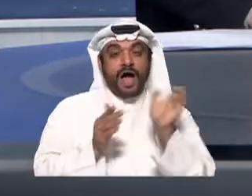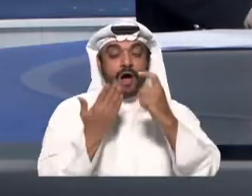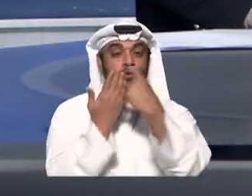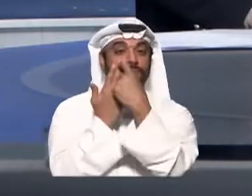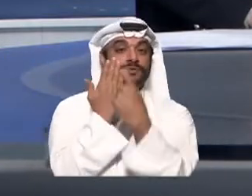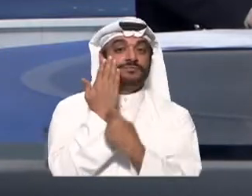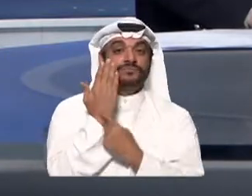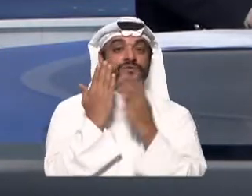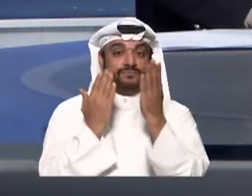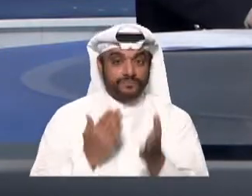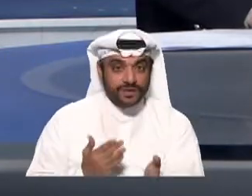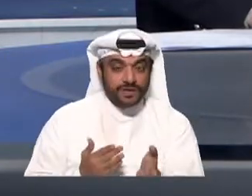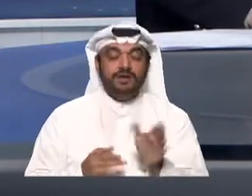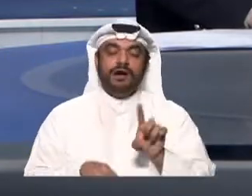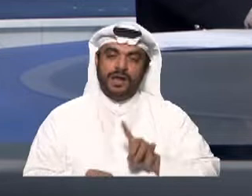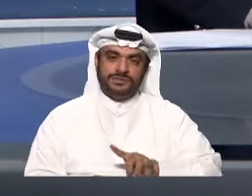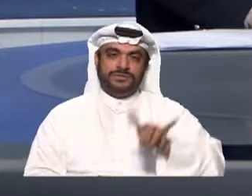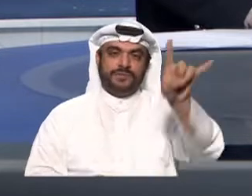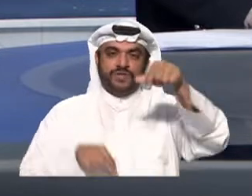حيث غادرت اليوم